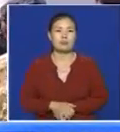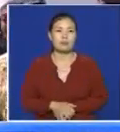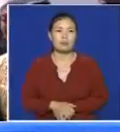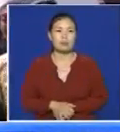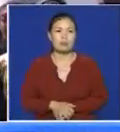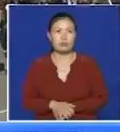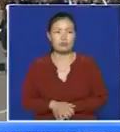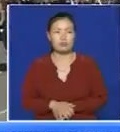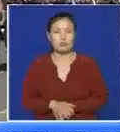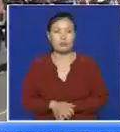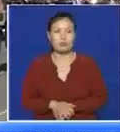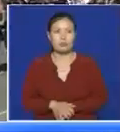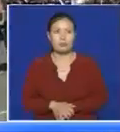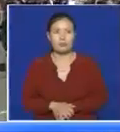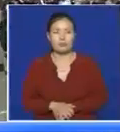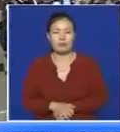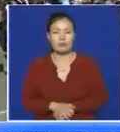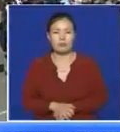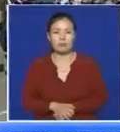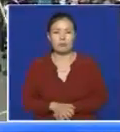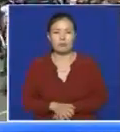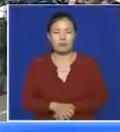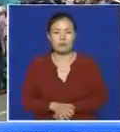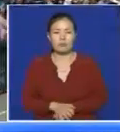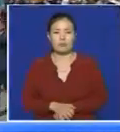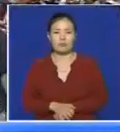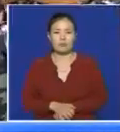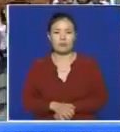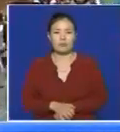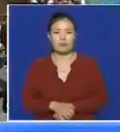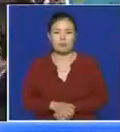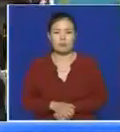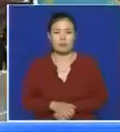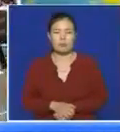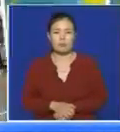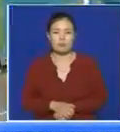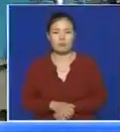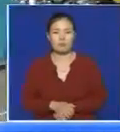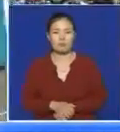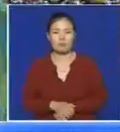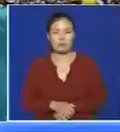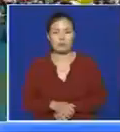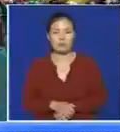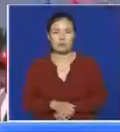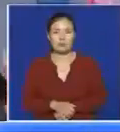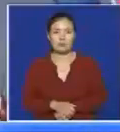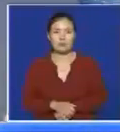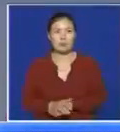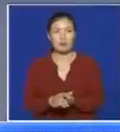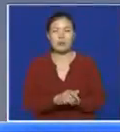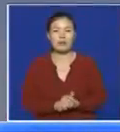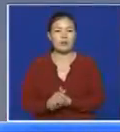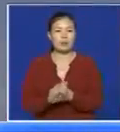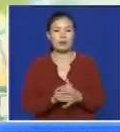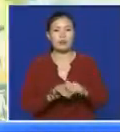которая обеспечивает свыше 31% нефтедобычи в регионе и порядка 8% по республике Казахстан. Ынтымақ пен